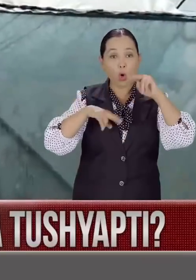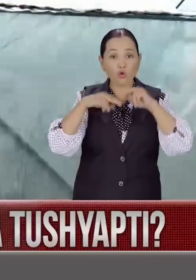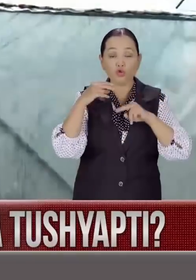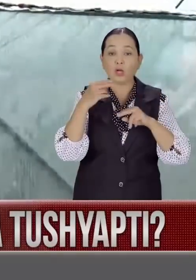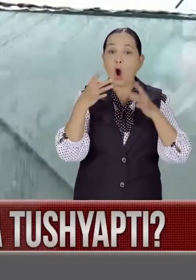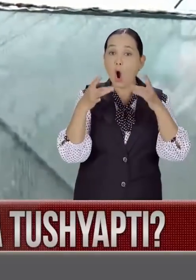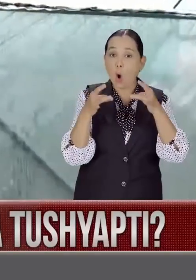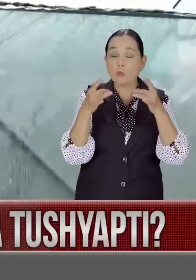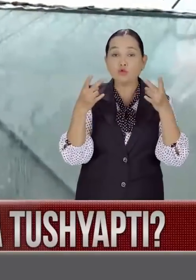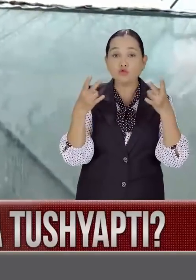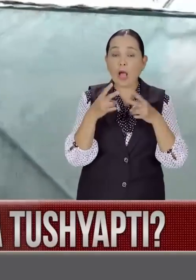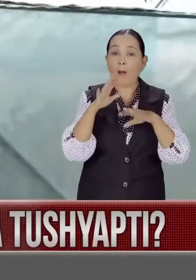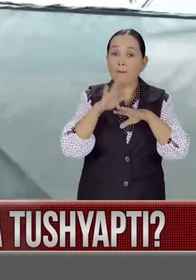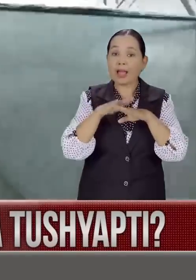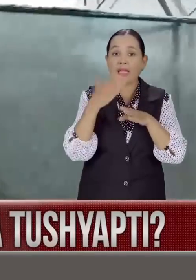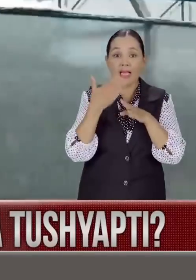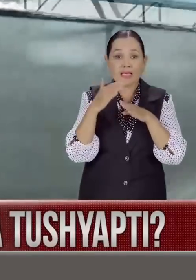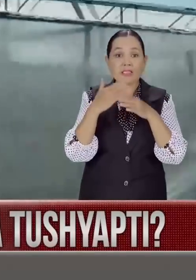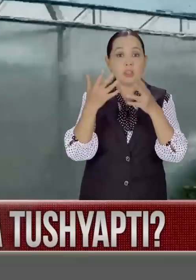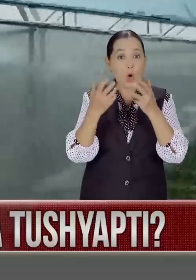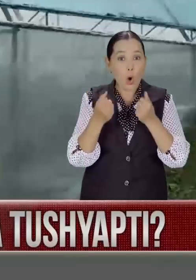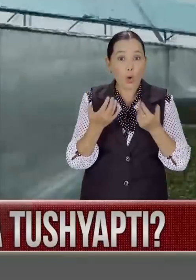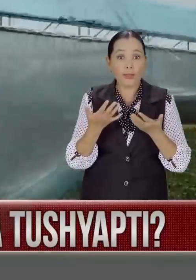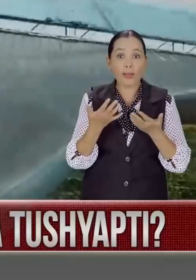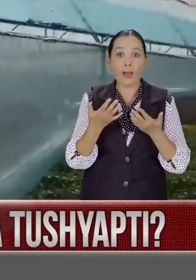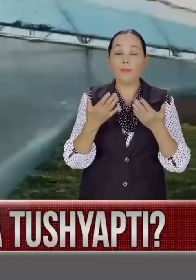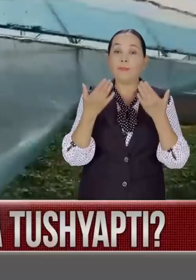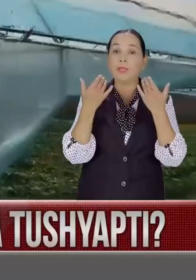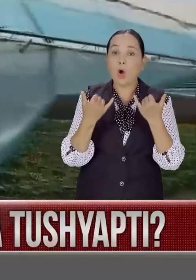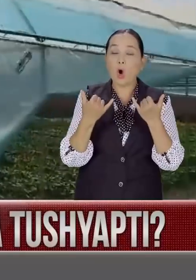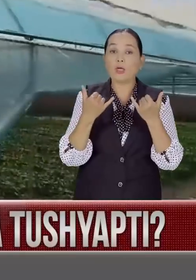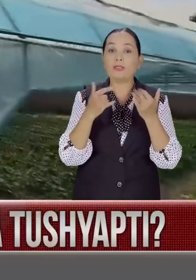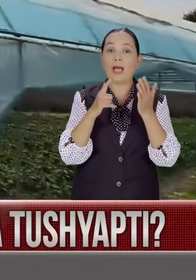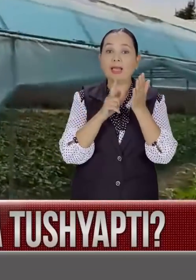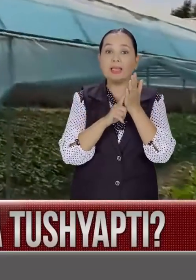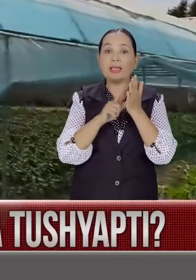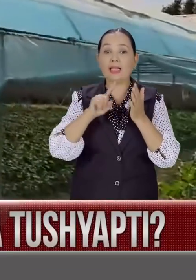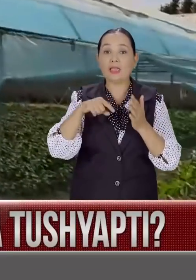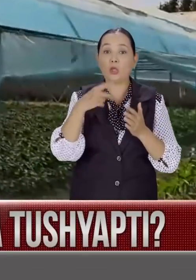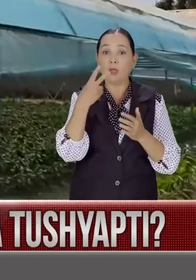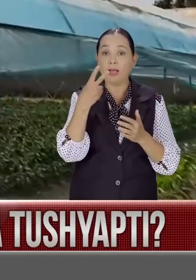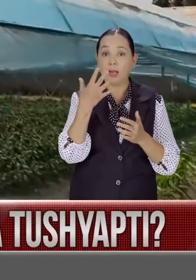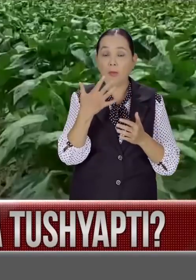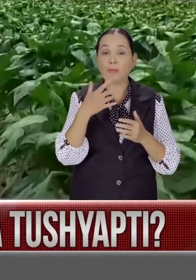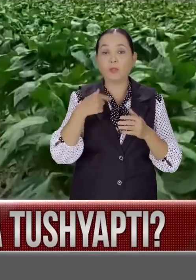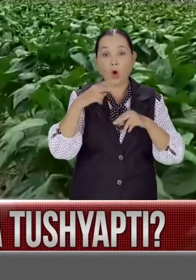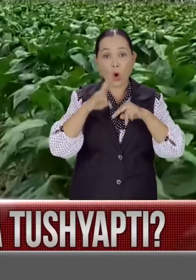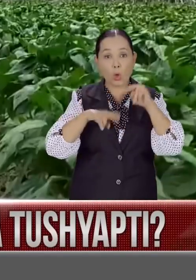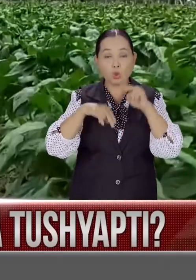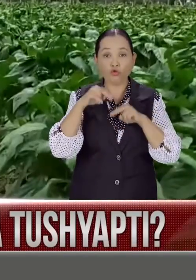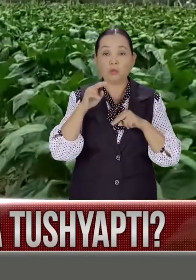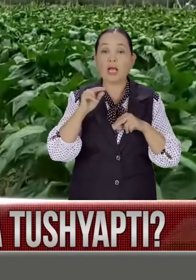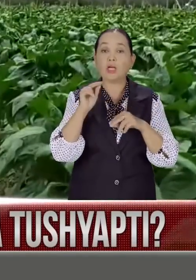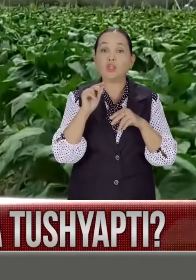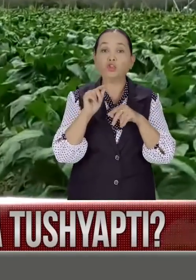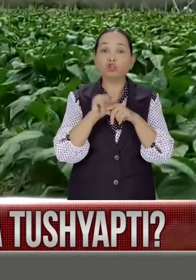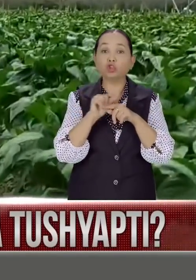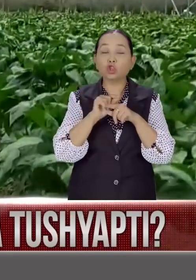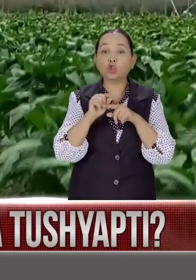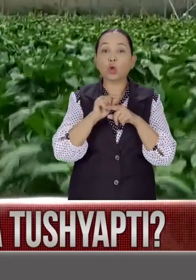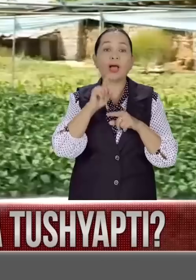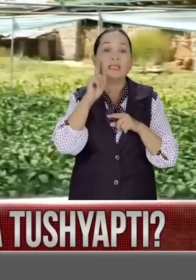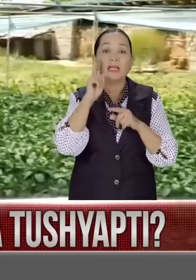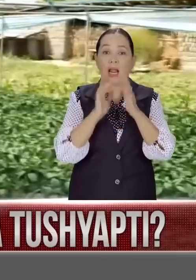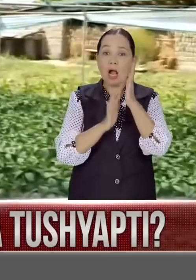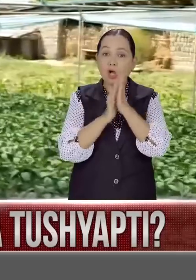ketadigan xomashyo uchun bankdan kredit olgan. Nega? Mana hozir 725 ga men qurdim berdi mana shuni. Chesnovga ham shu dekabr oylariga zelin